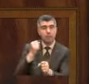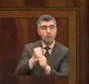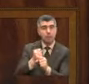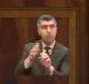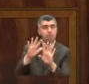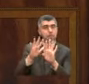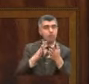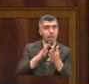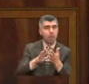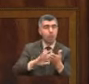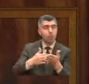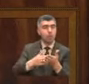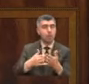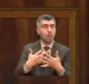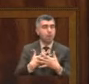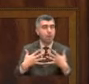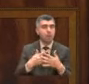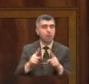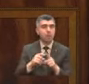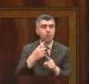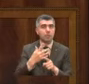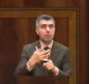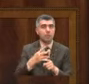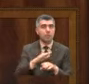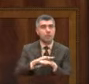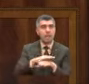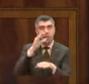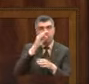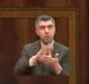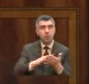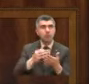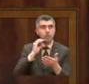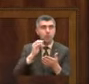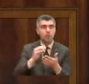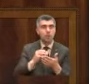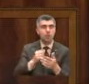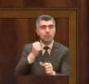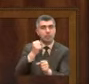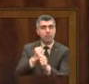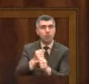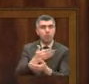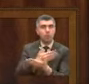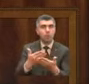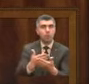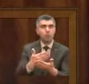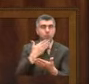نحن نعتز بالسياسه الرشيده ديال بلادنا والسياسه ديال سيدنا فيما يخص هذه العمليه ديال البيئه.